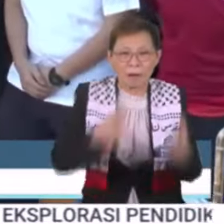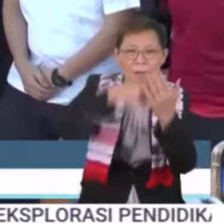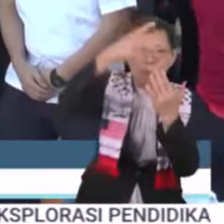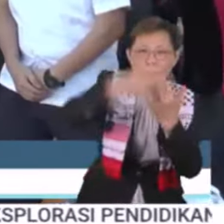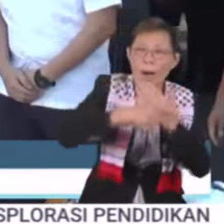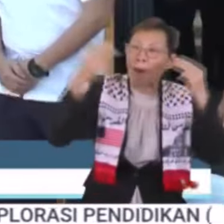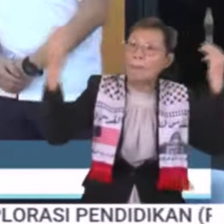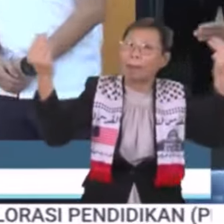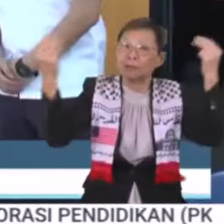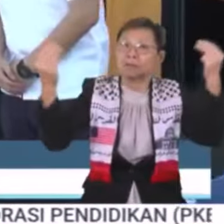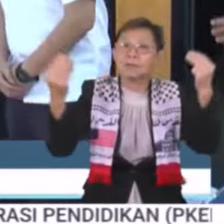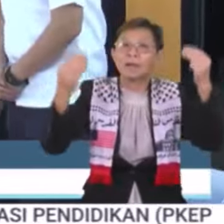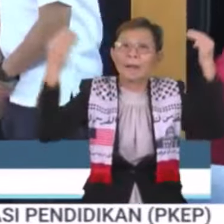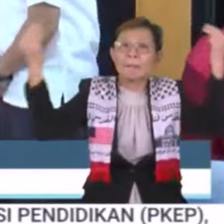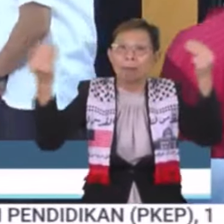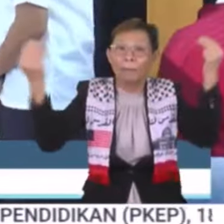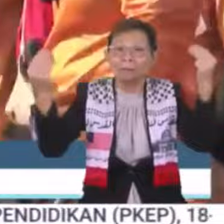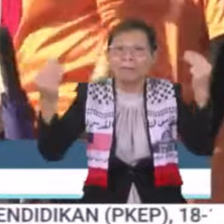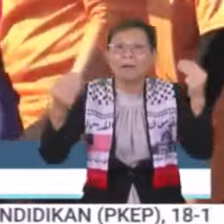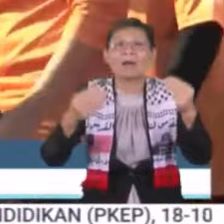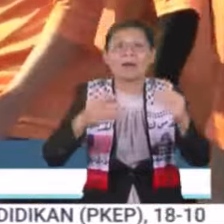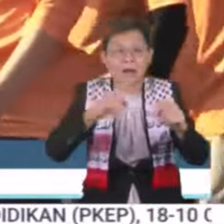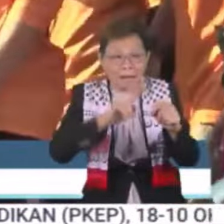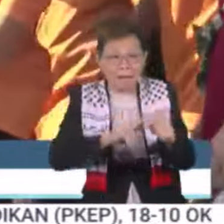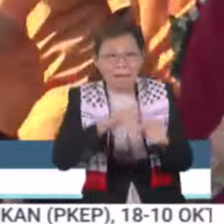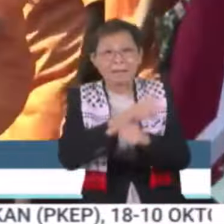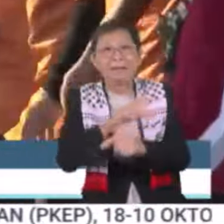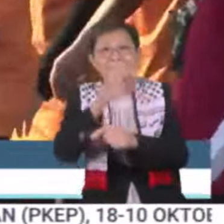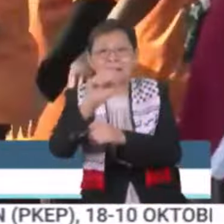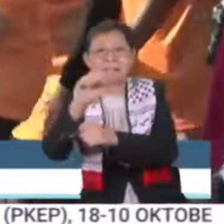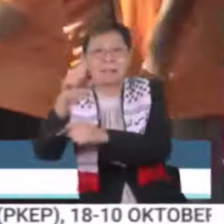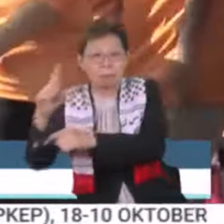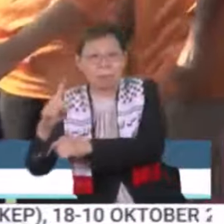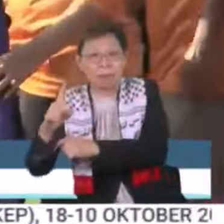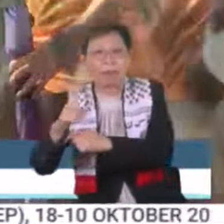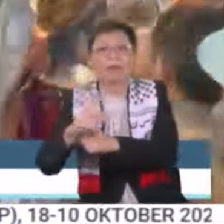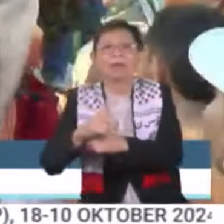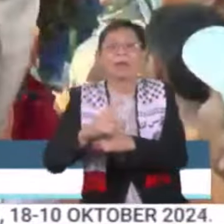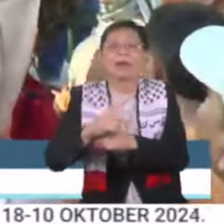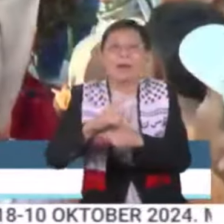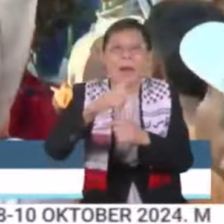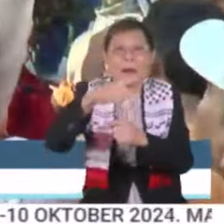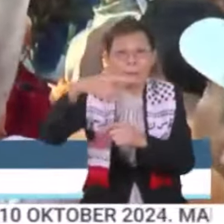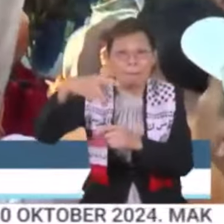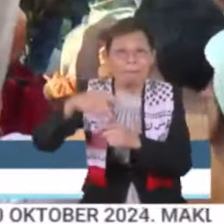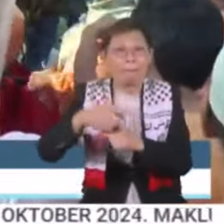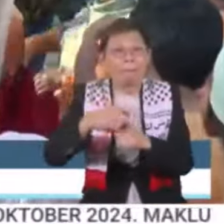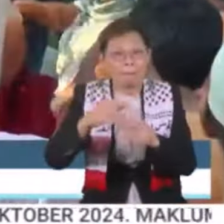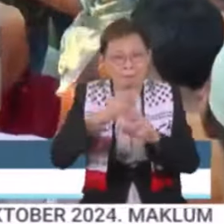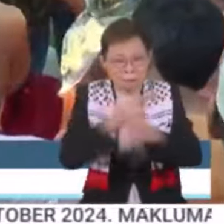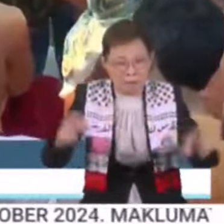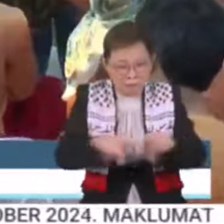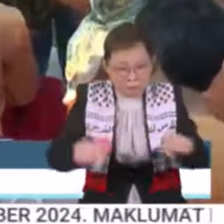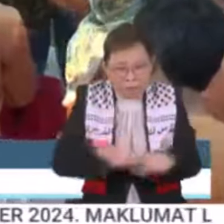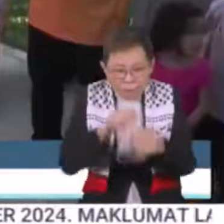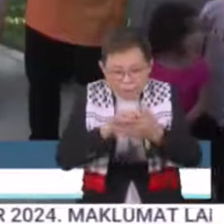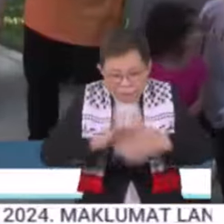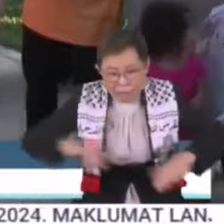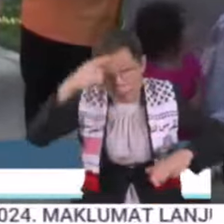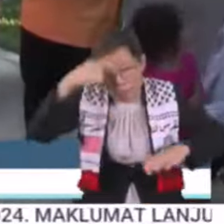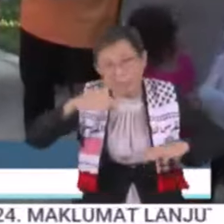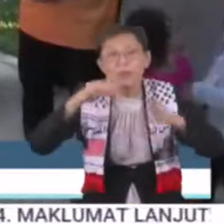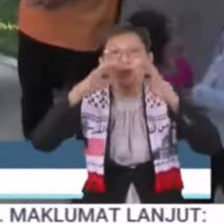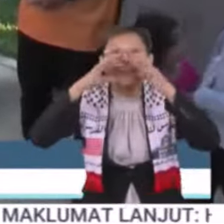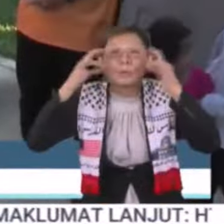Inisiatif Majlis Bandaraya di Raja Klang dan Sime Darby Property itu bertujuan untuk menyediakan tempat selamat bagi kucing